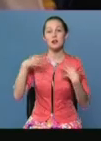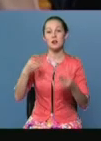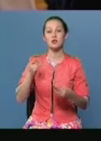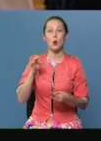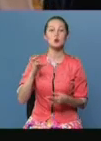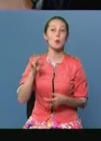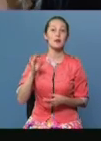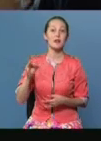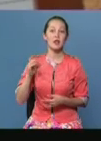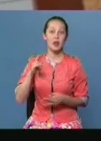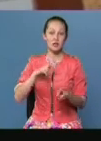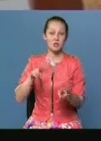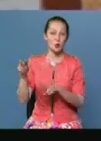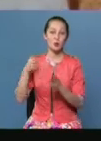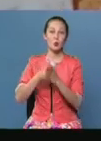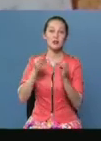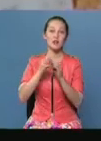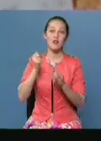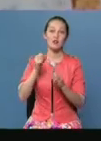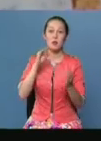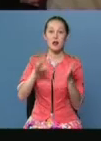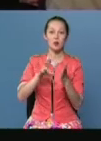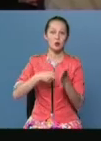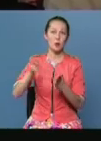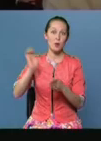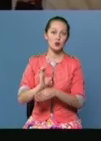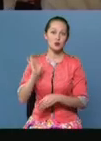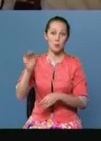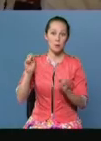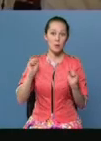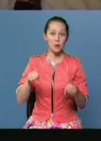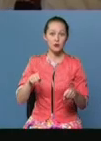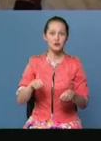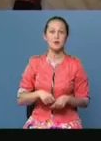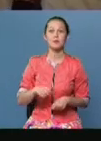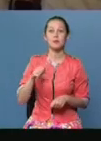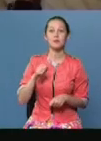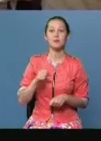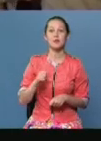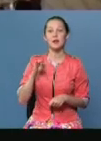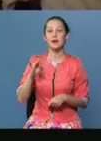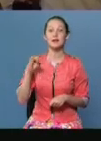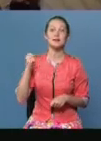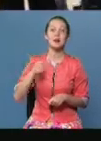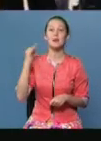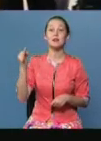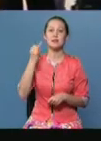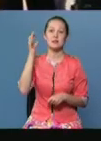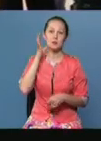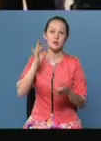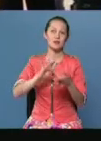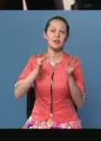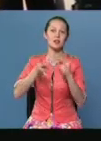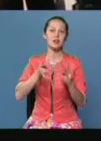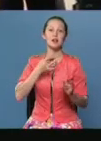Рособорнадзор можно до 10 августа по электронной почте, а после их изучат, обобщат, самые интересные выставят на